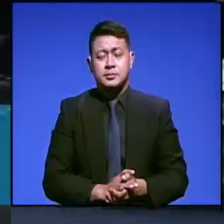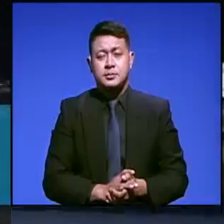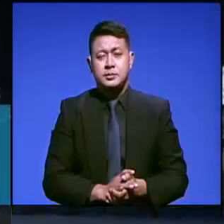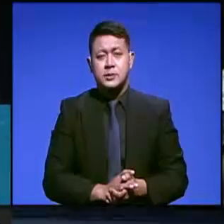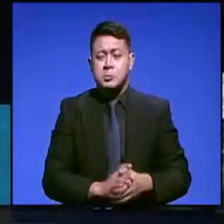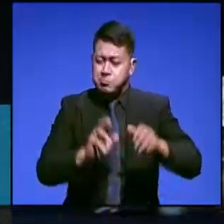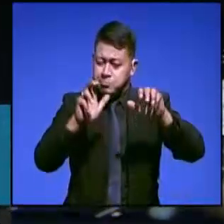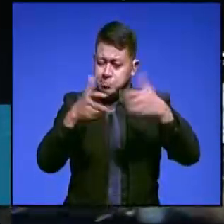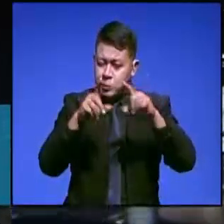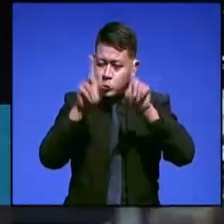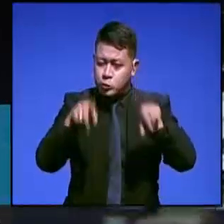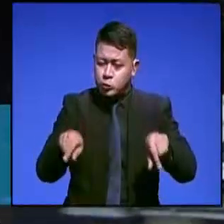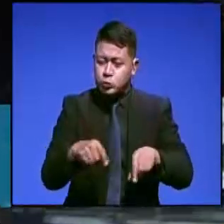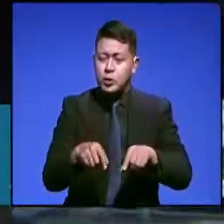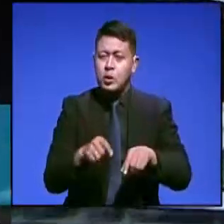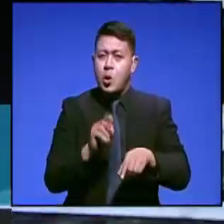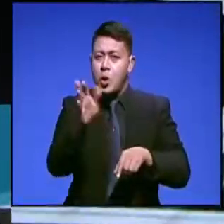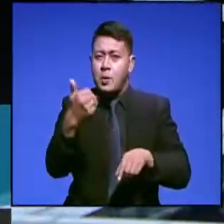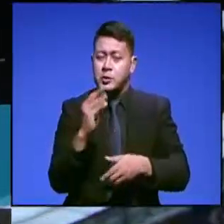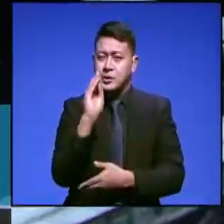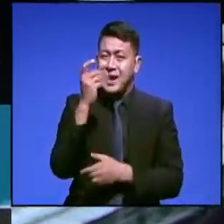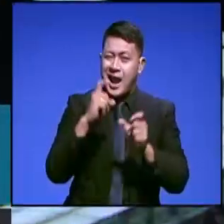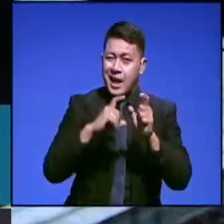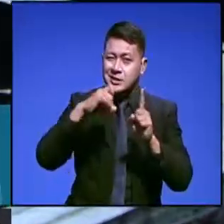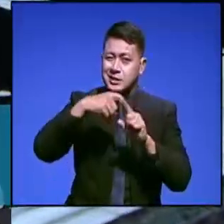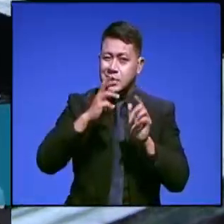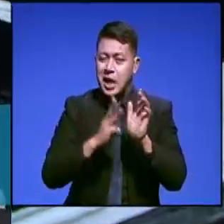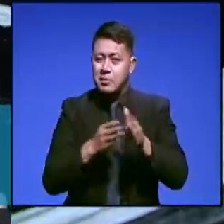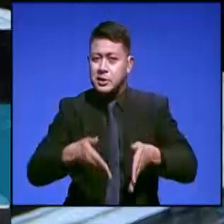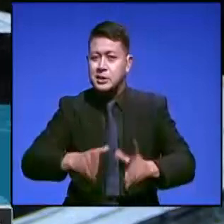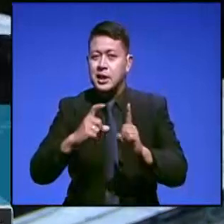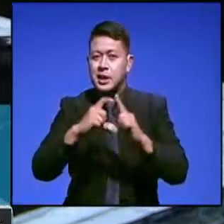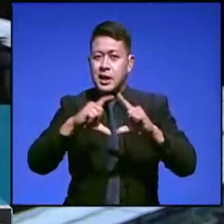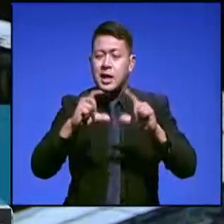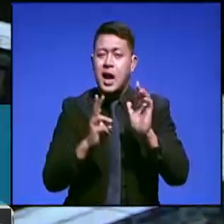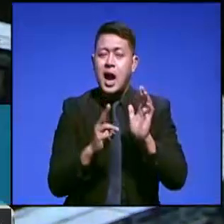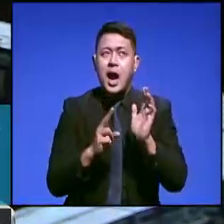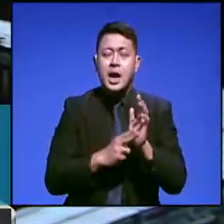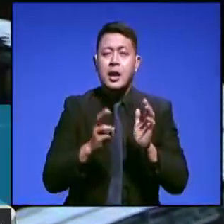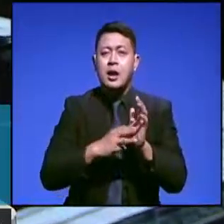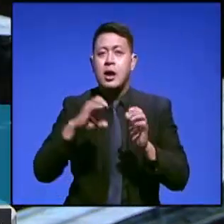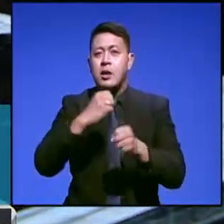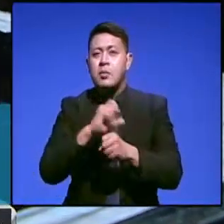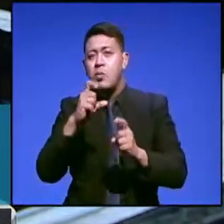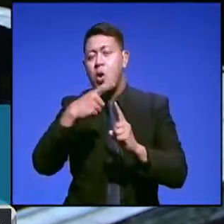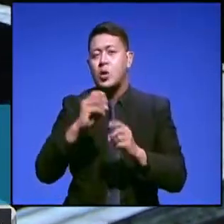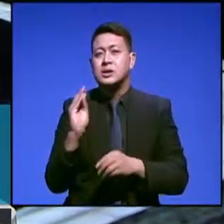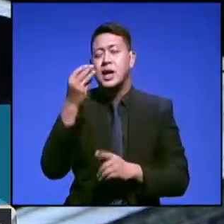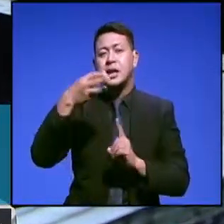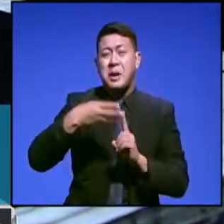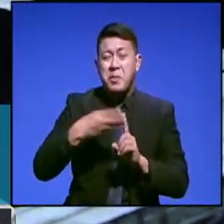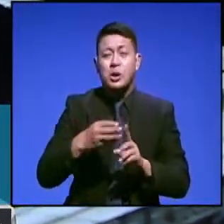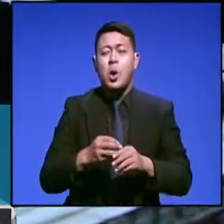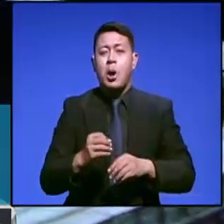Mirsa, razia surat izin keluar masuk Jakarta SIKM di Jalan Darmogot Kalideres Jakarta Barat diwarnai